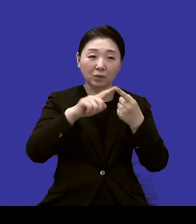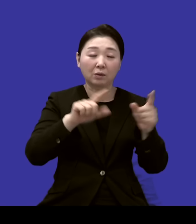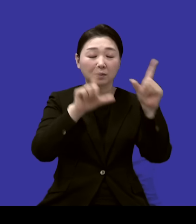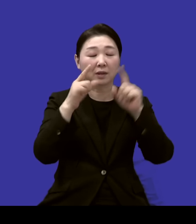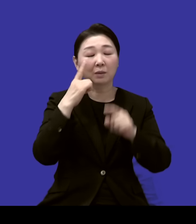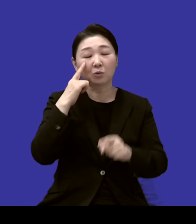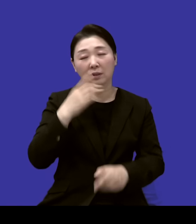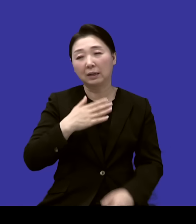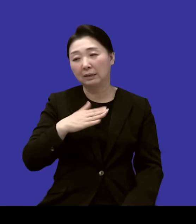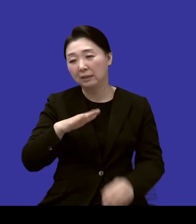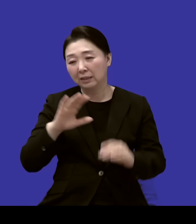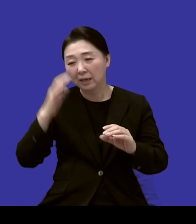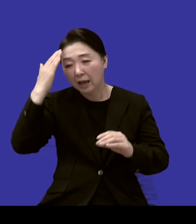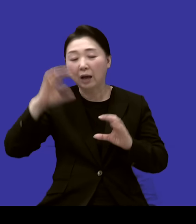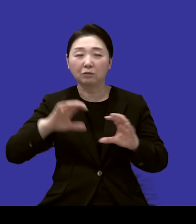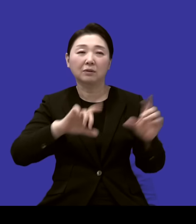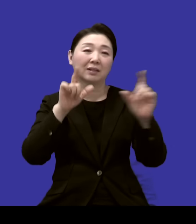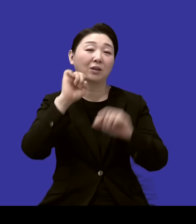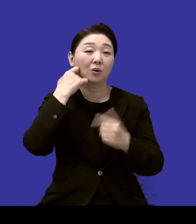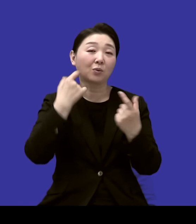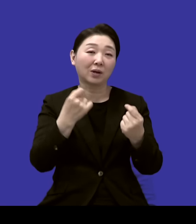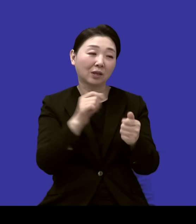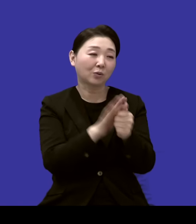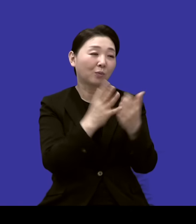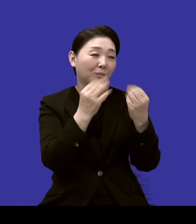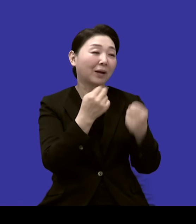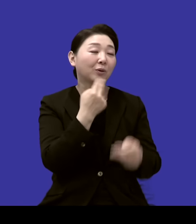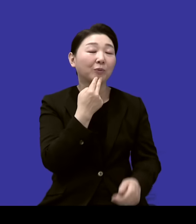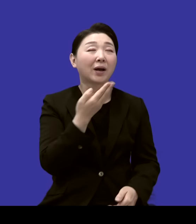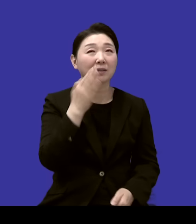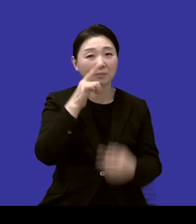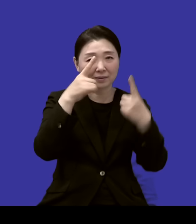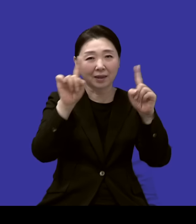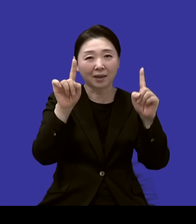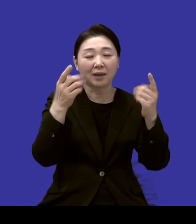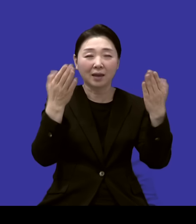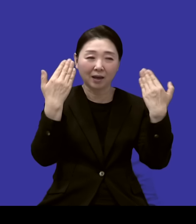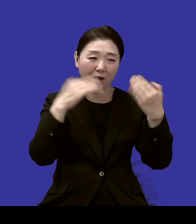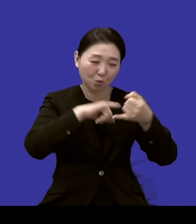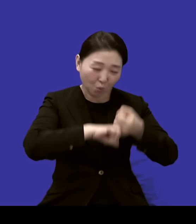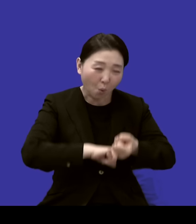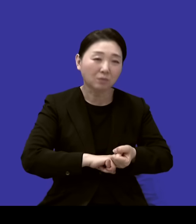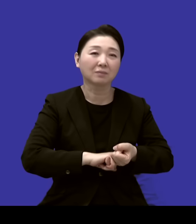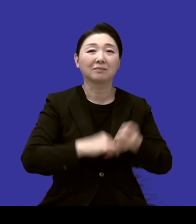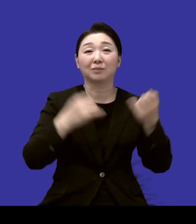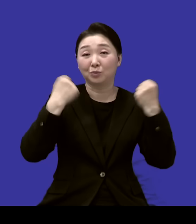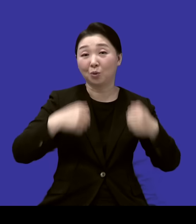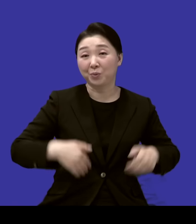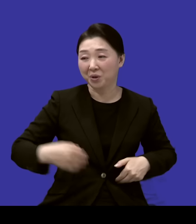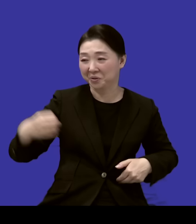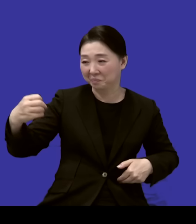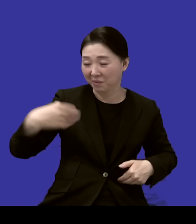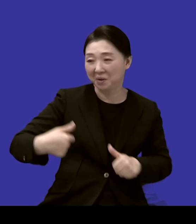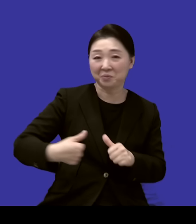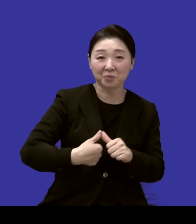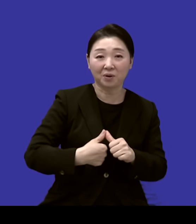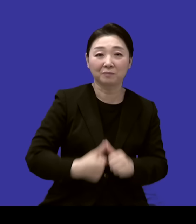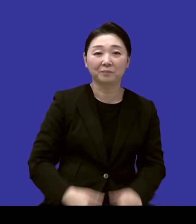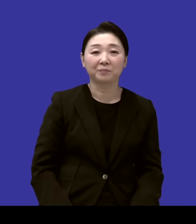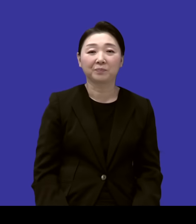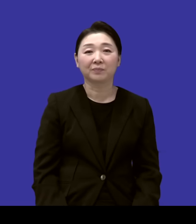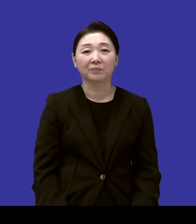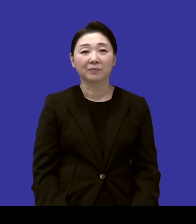너무 힘들다. 그래서 예. 큰 도움은 못 주겠지만 대학을 꼭 졸업했으면 좋겠다라고 하셔서 제가 그때 어머니를 또